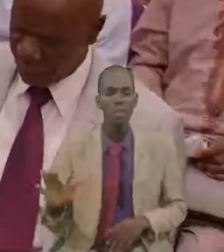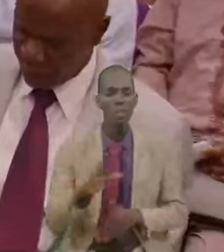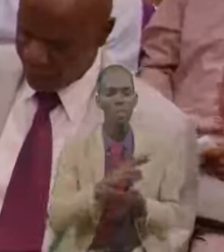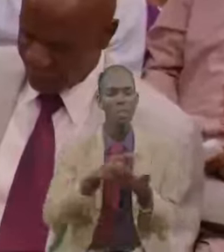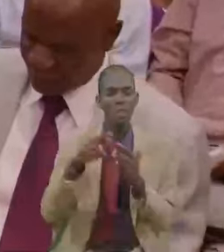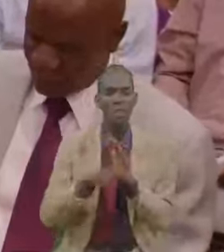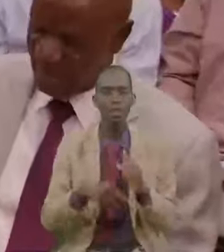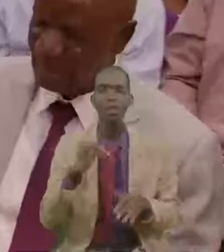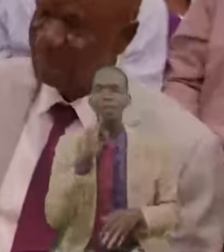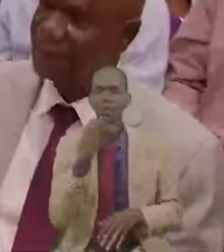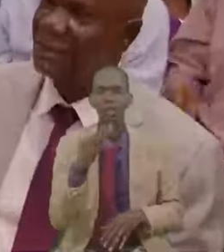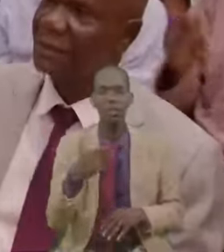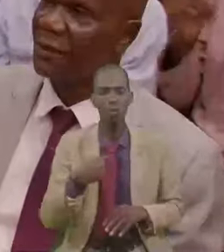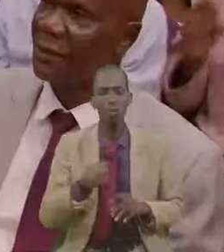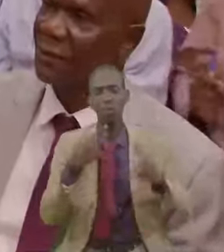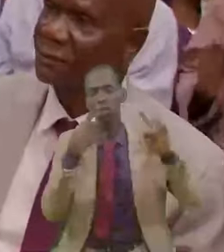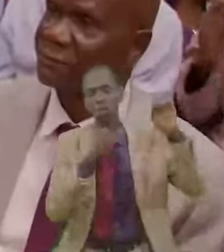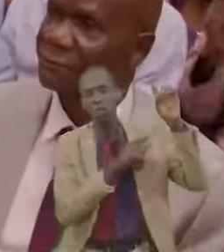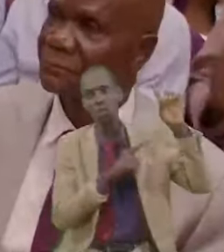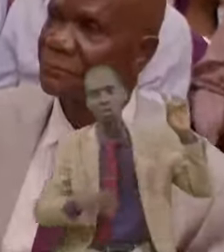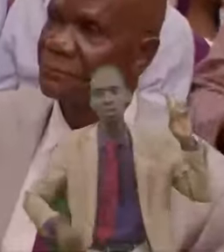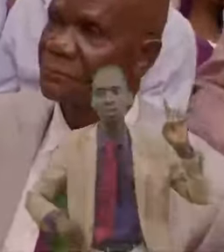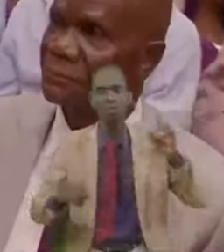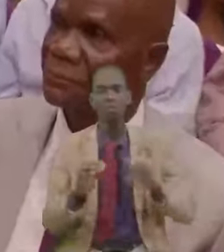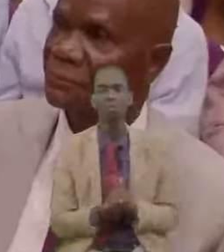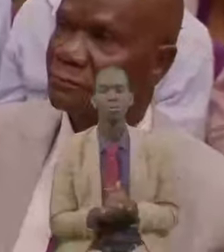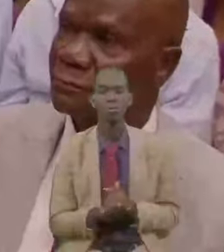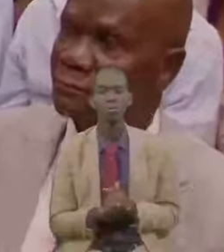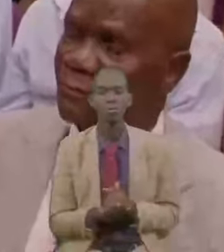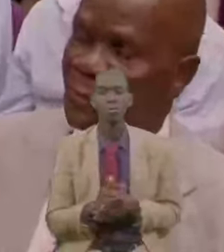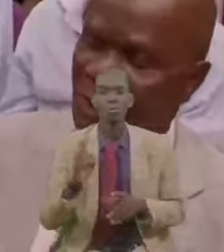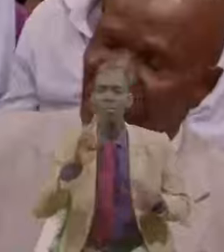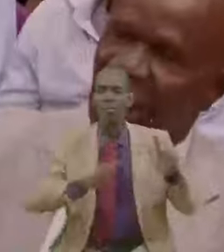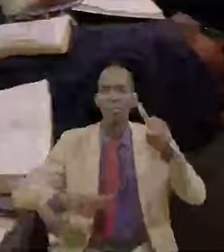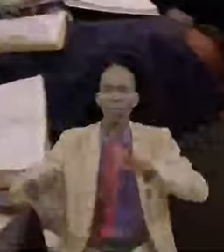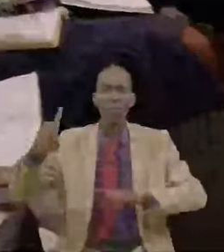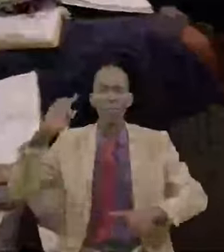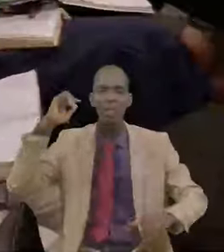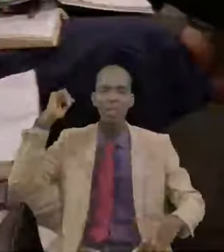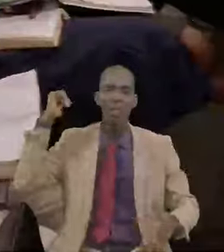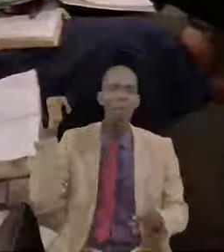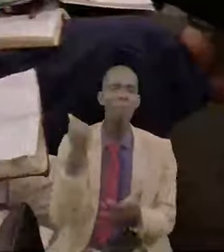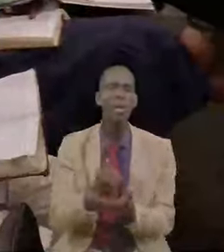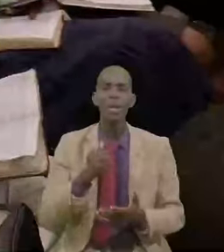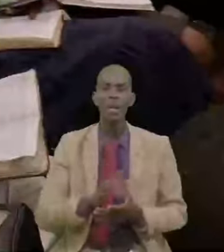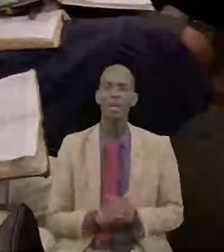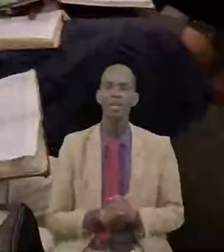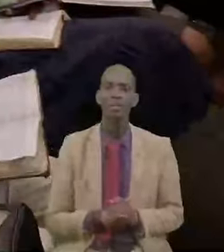leur viendra de moi, dit l'Éternel. Quelqu'un crie Amen.